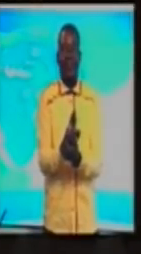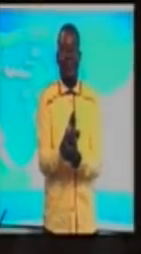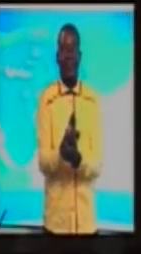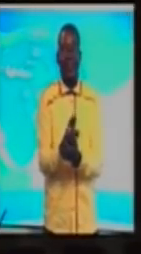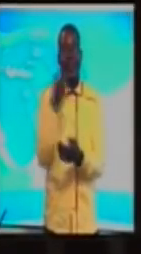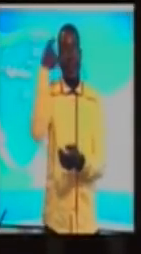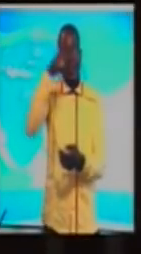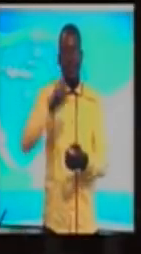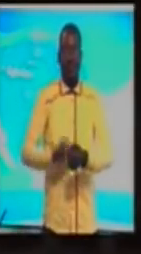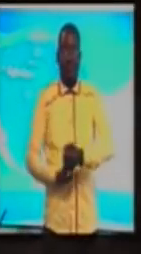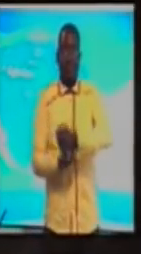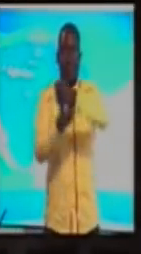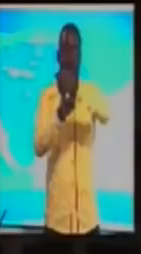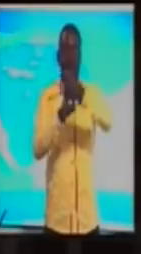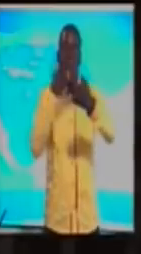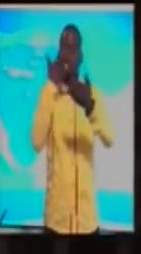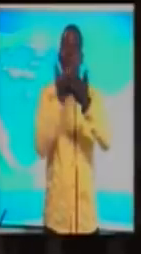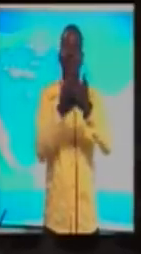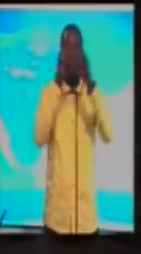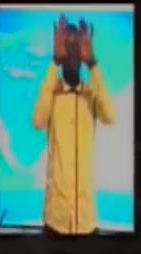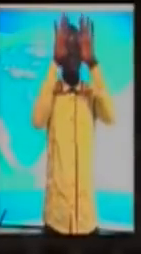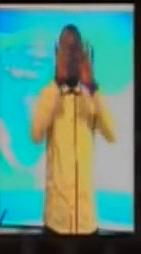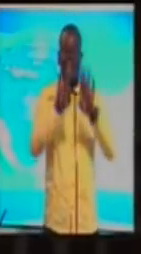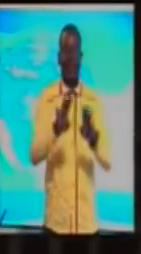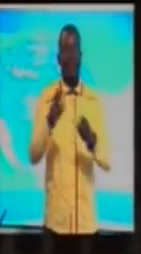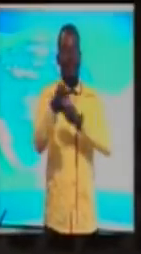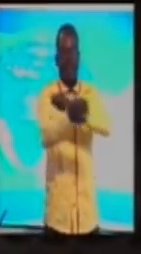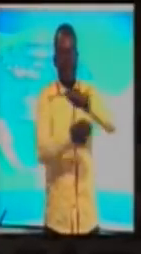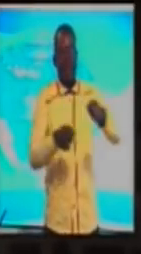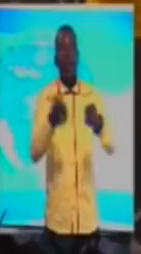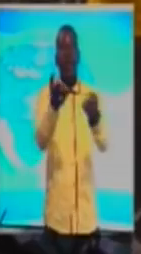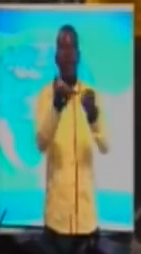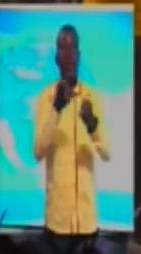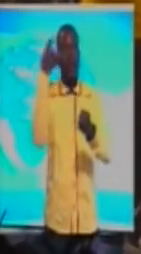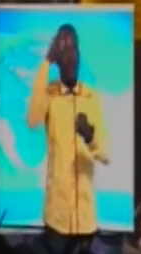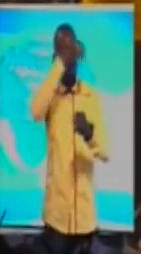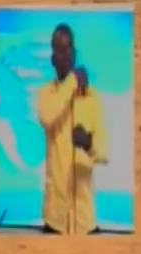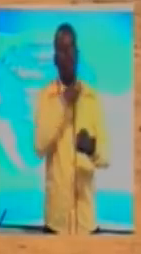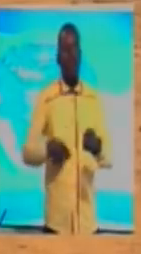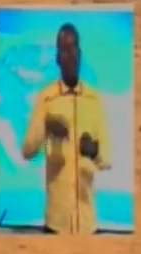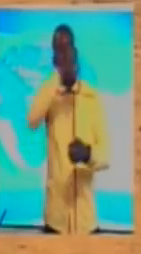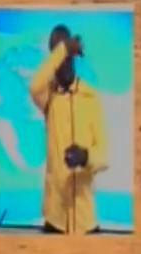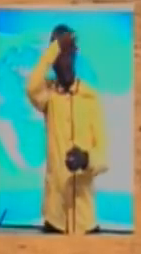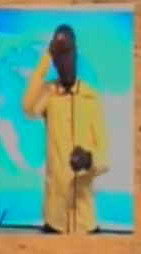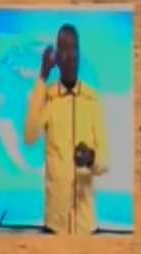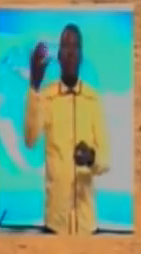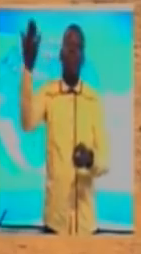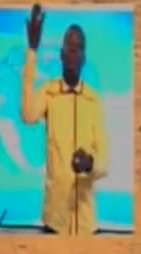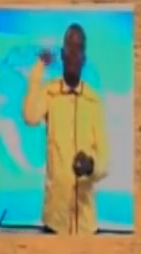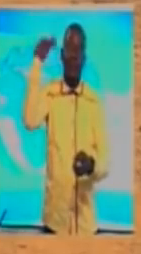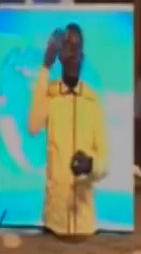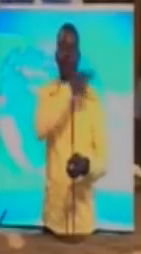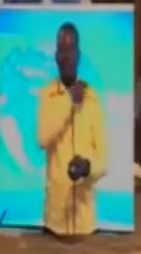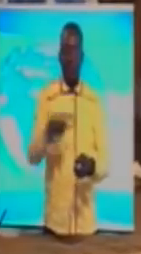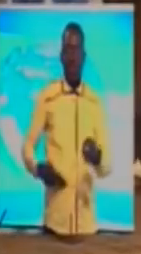Pour la protection, la bonne pluviométrie et la bonne moisson dont a bénéficié le royaume durant la saison écoulée, Naba Gigampole, roi